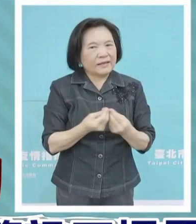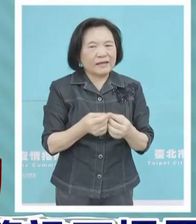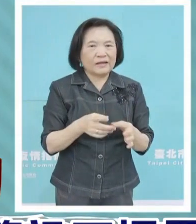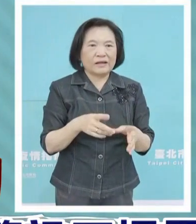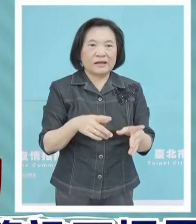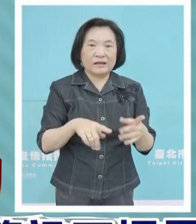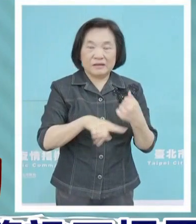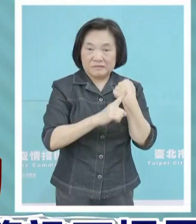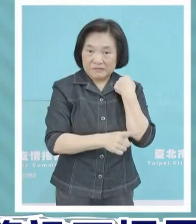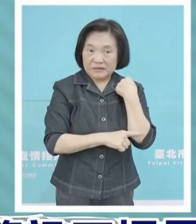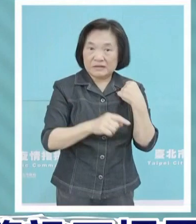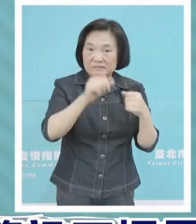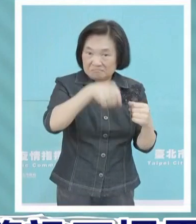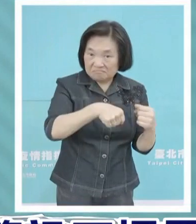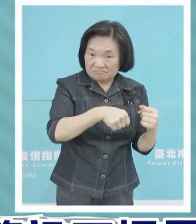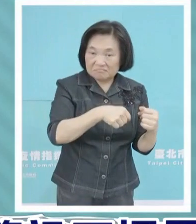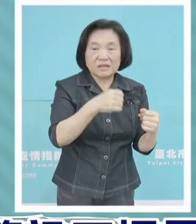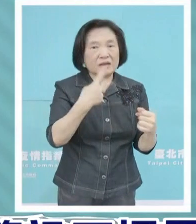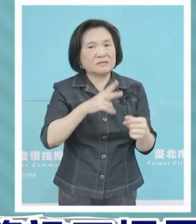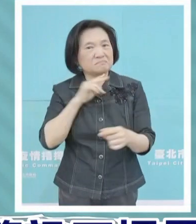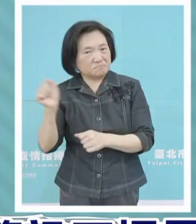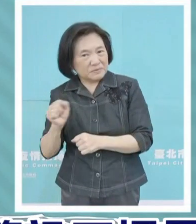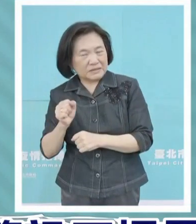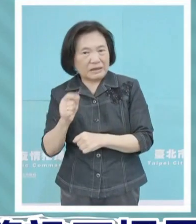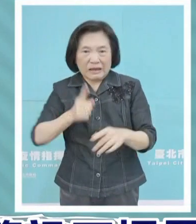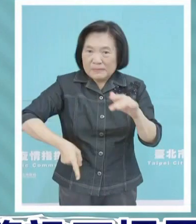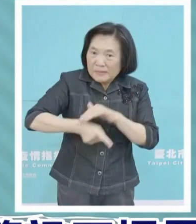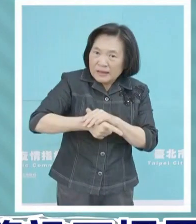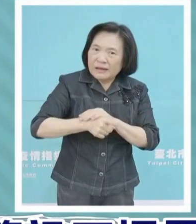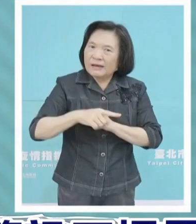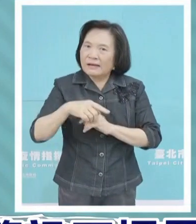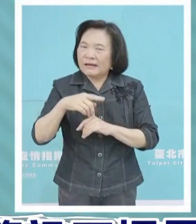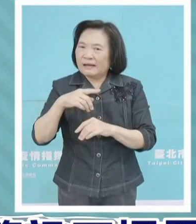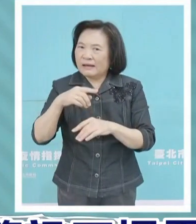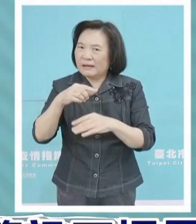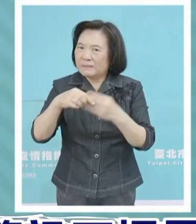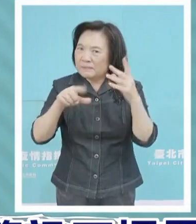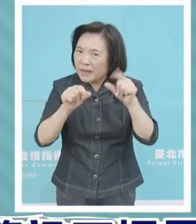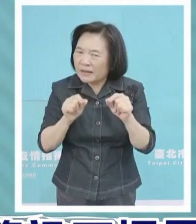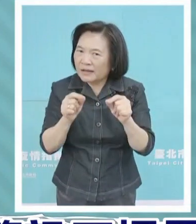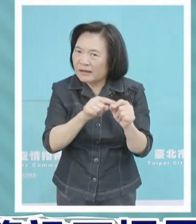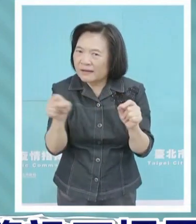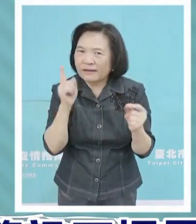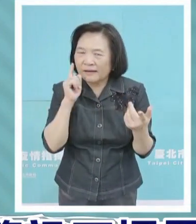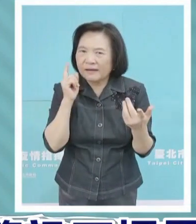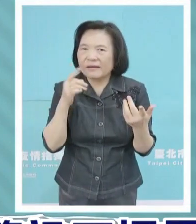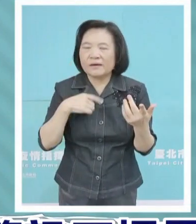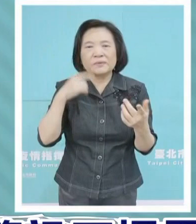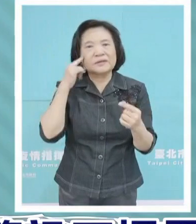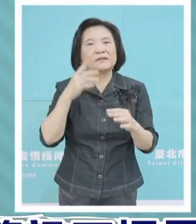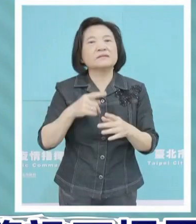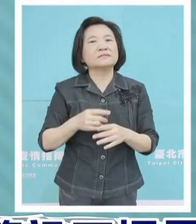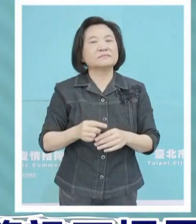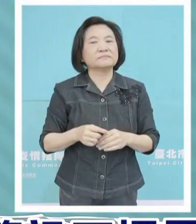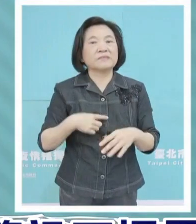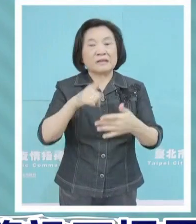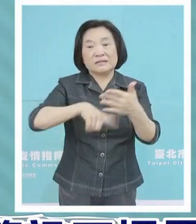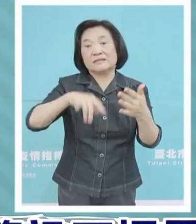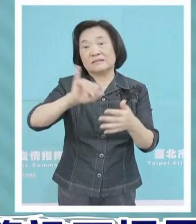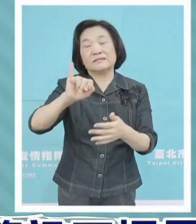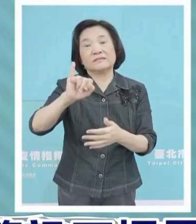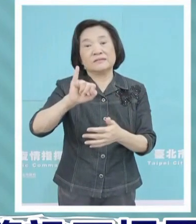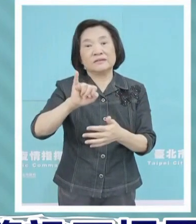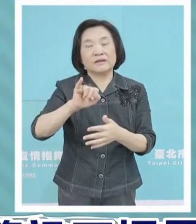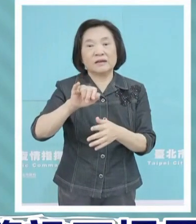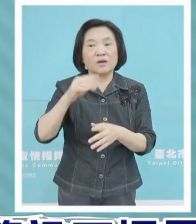会有模糊地带的。如果大家有什么疑虑，检疫员是我10多年的同事，他也可以来问我，但这过程里